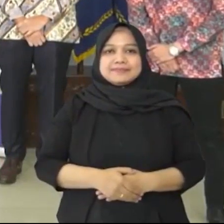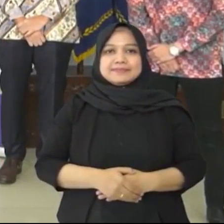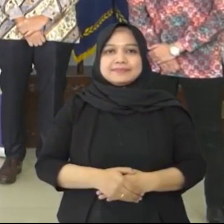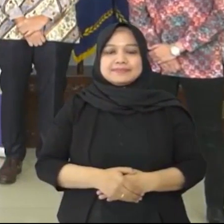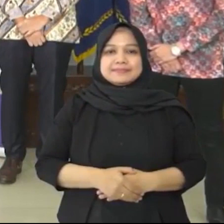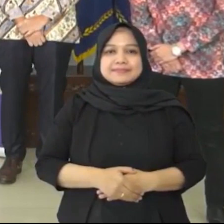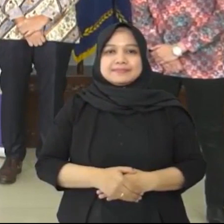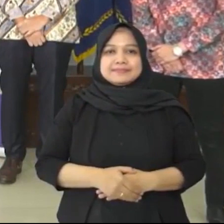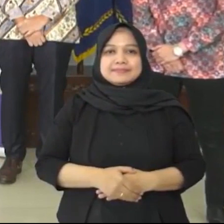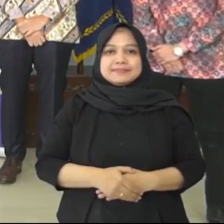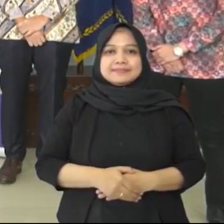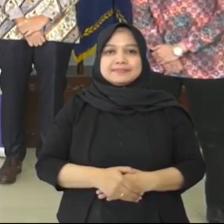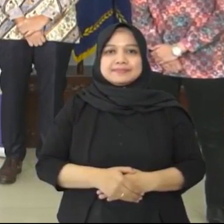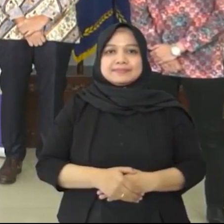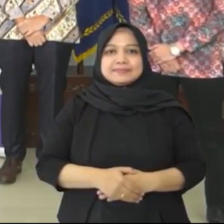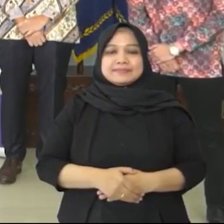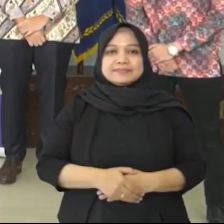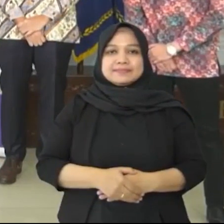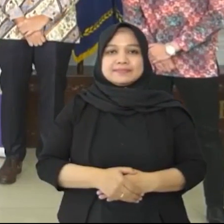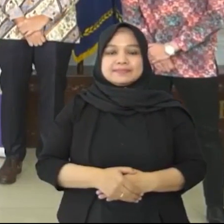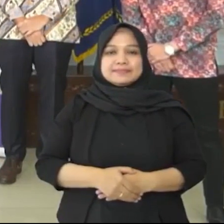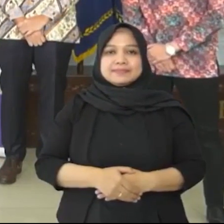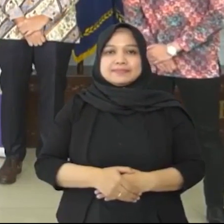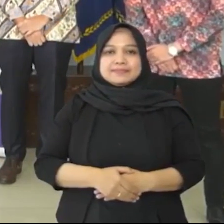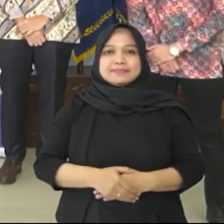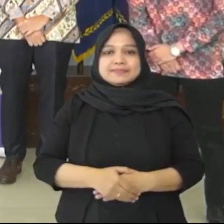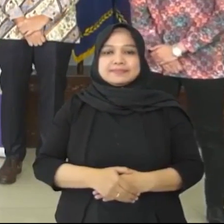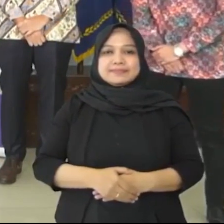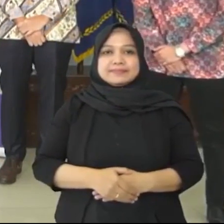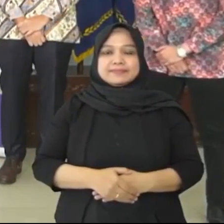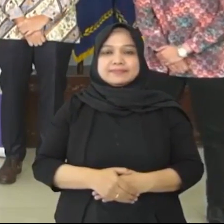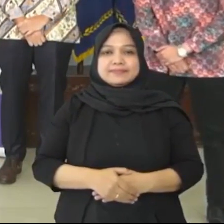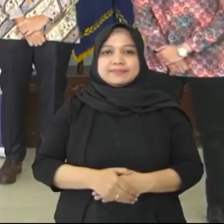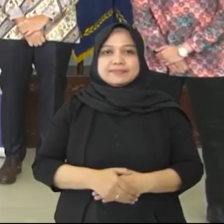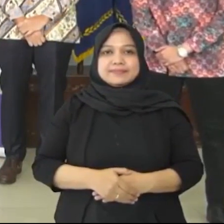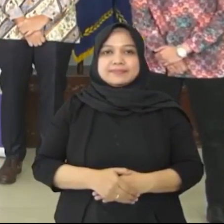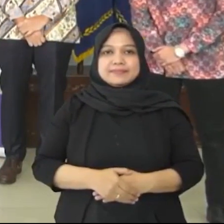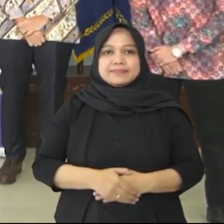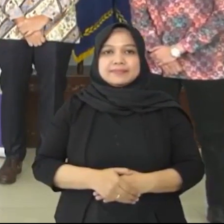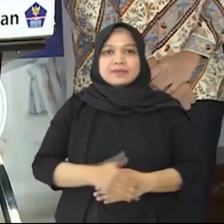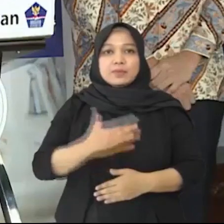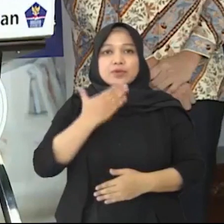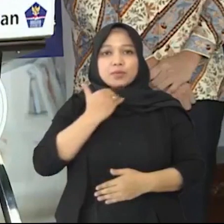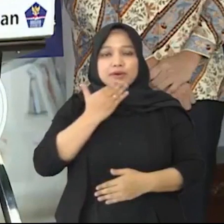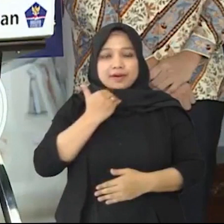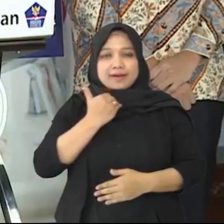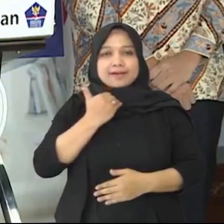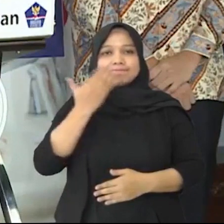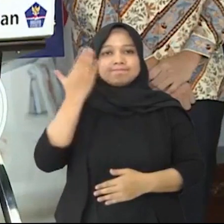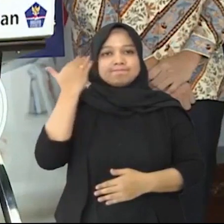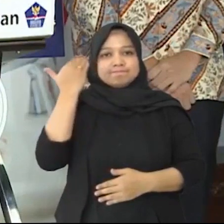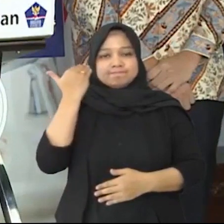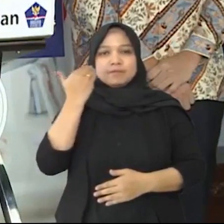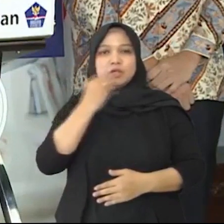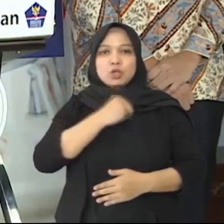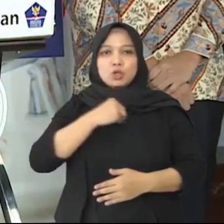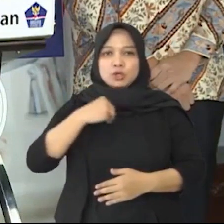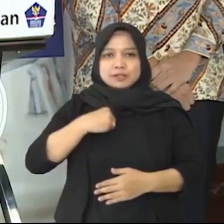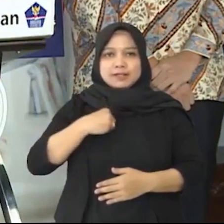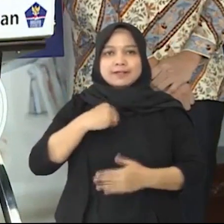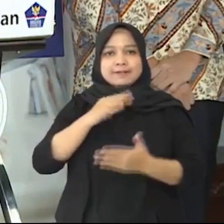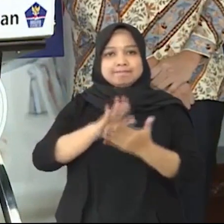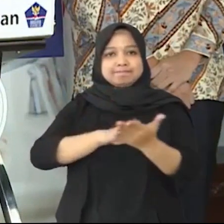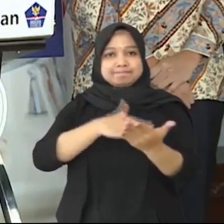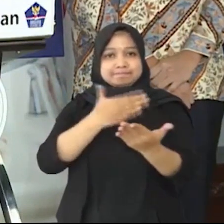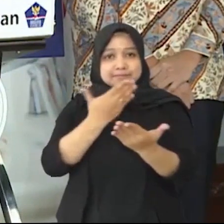Hai dan semoga para dokter yang telah gugur telah wafat mendahului